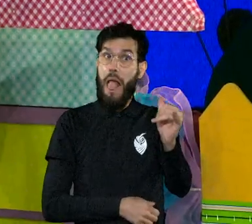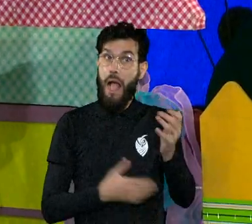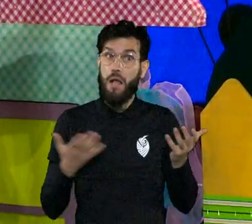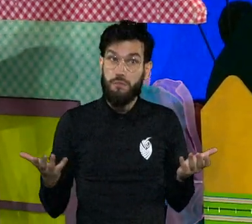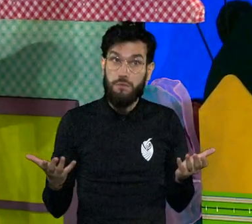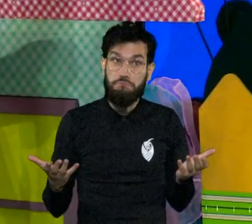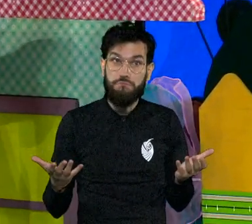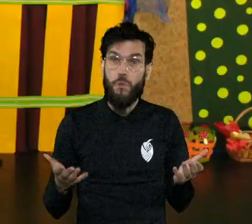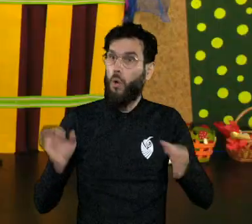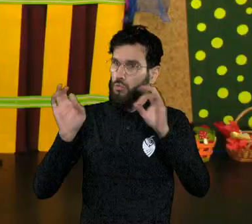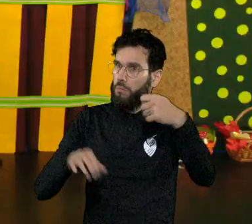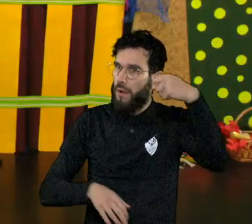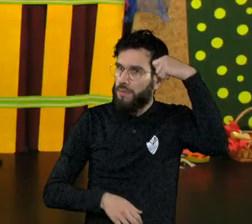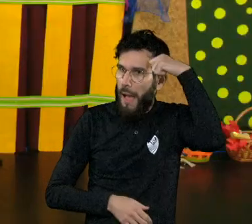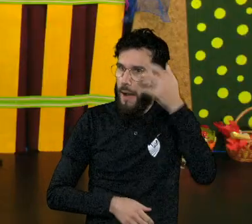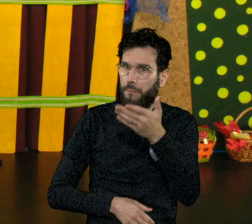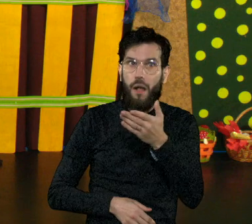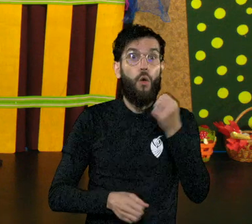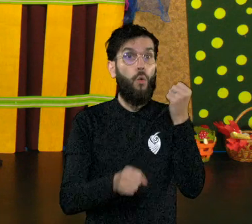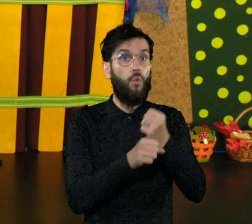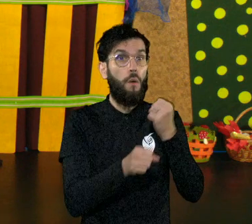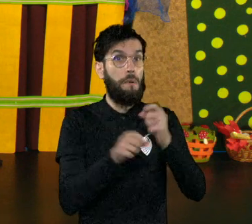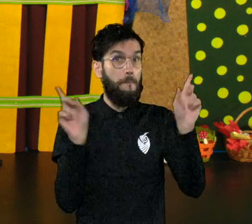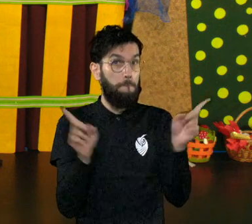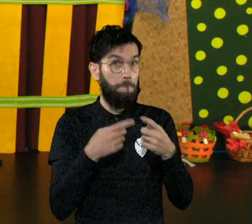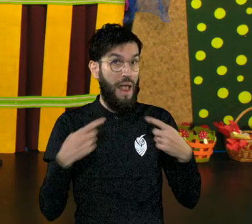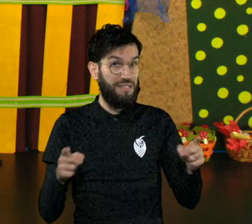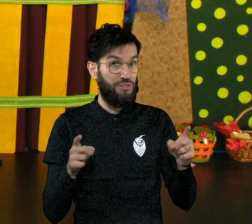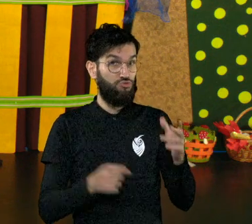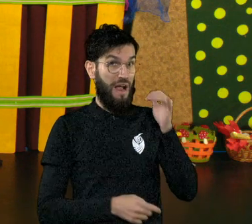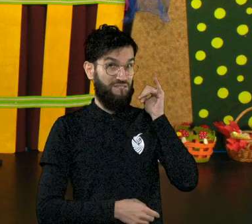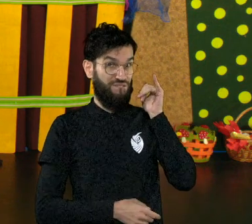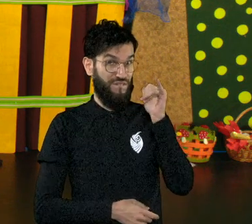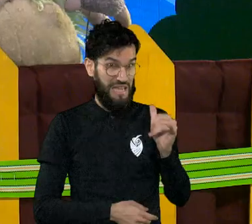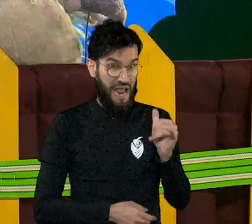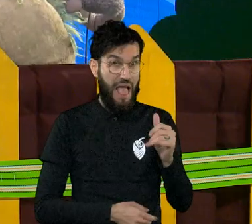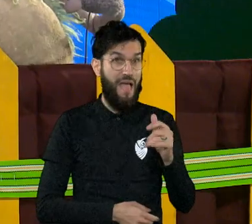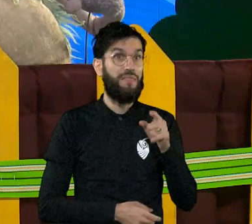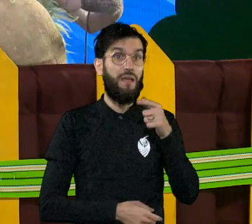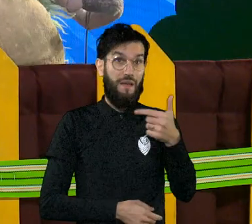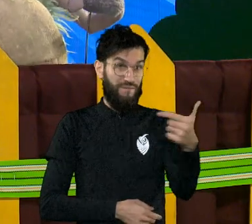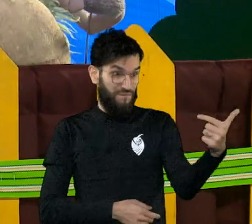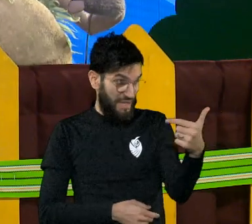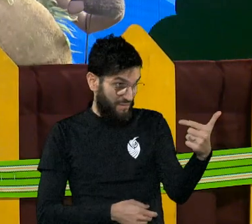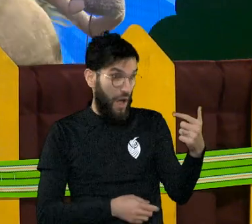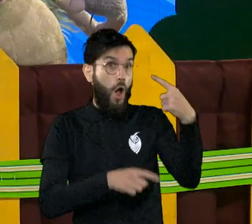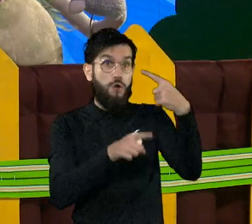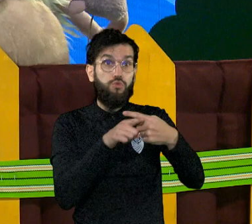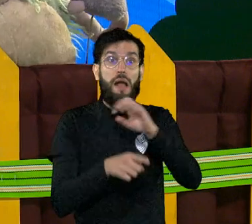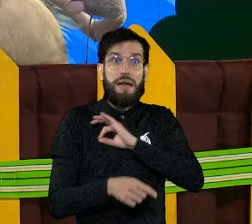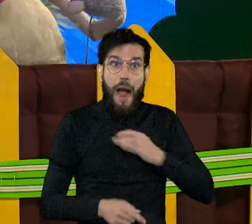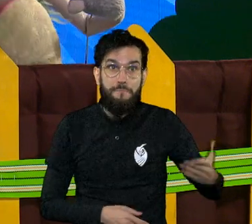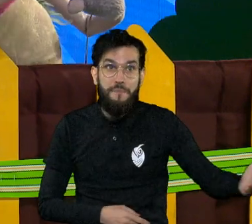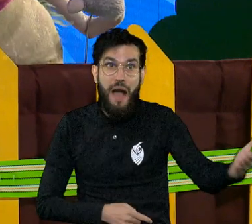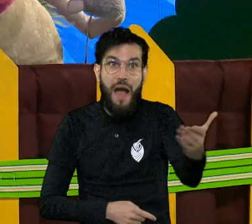nápad. Tak zaspievame si pesničku na výlete a vy dvaja, aj vy naši kamaráti, mi